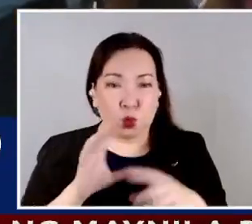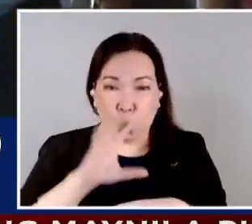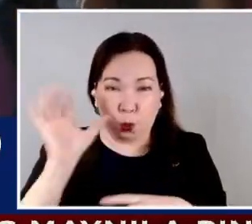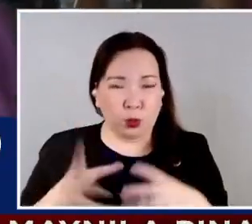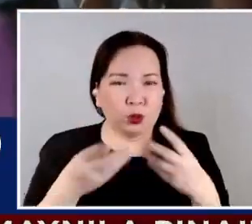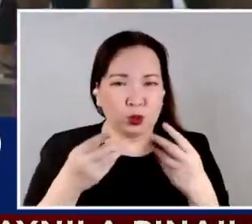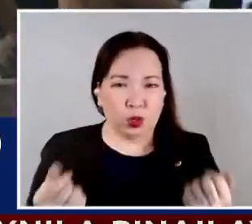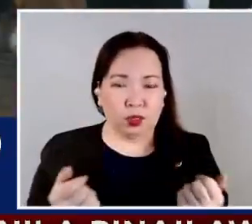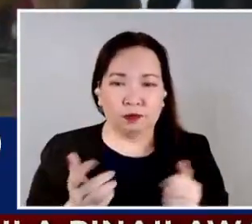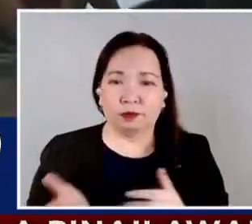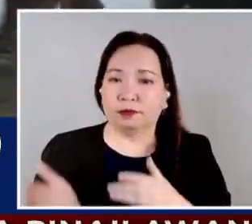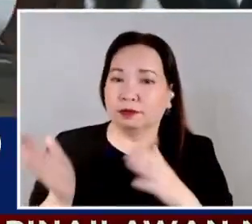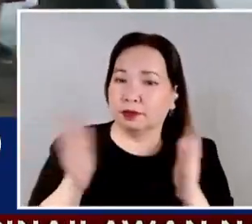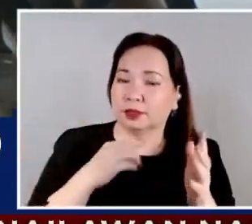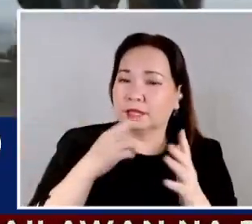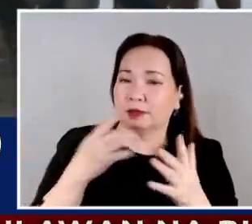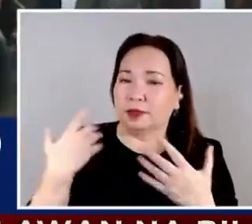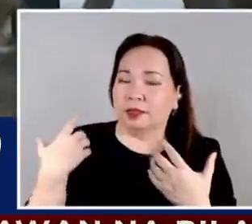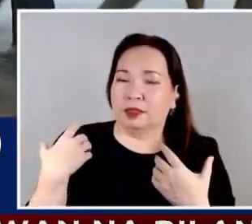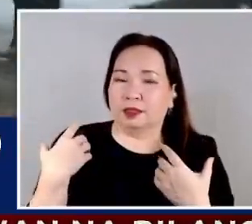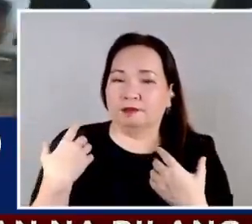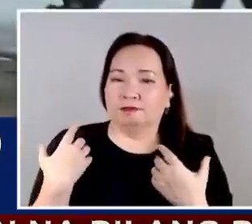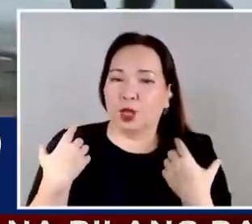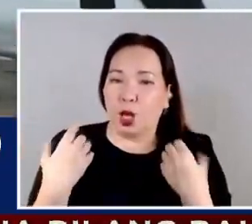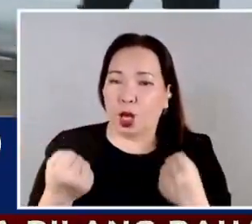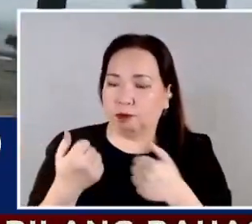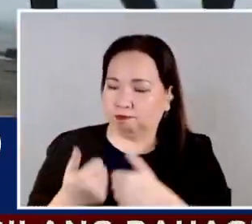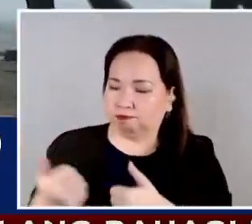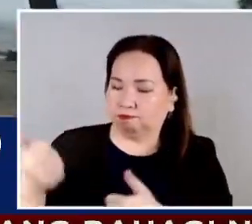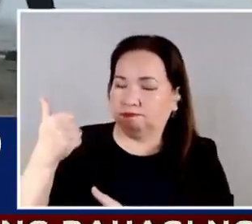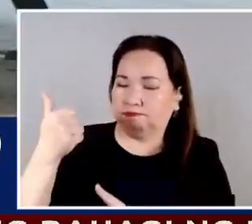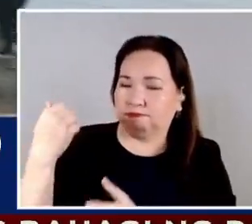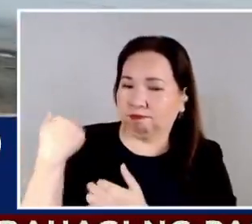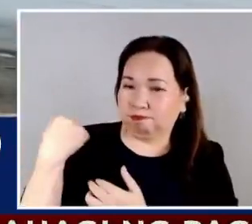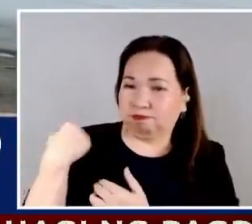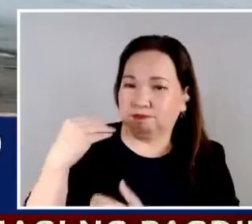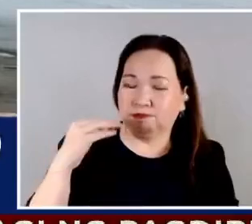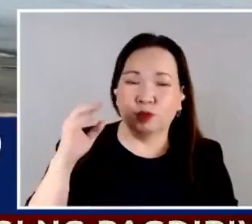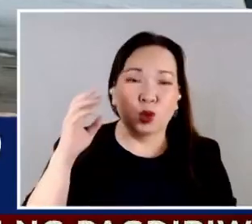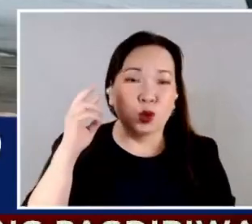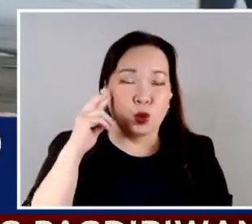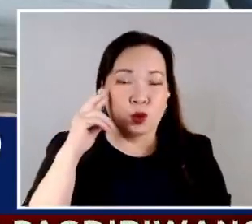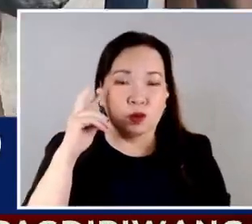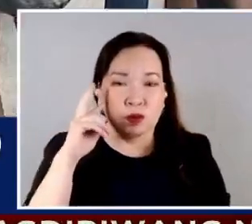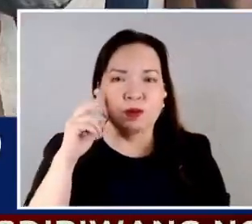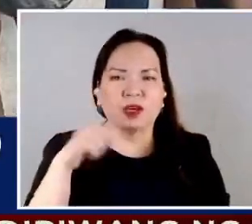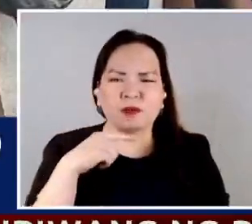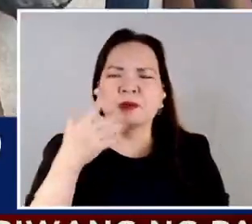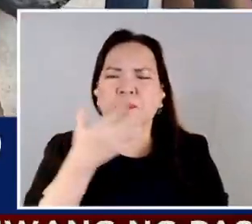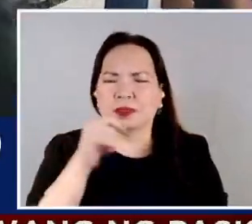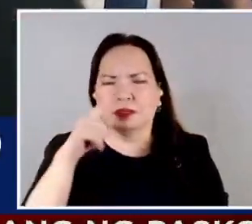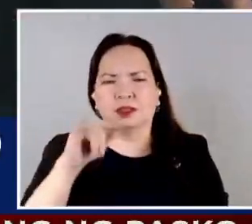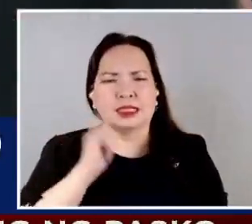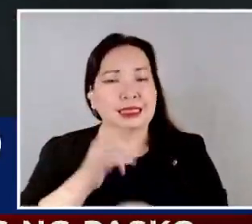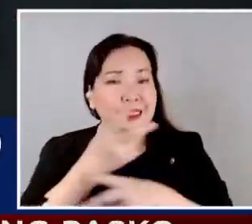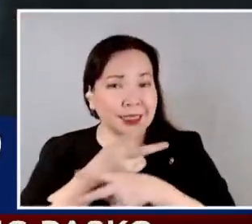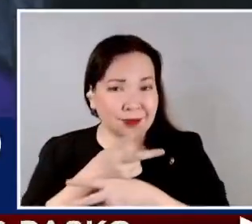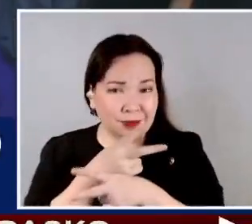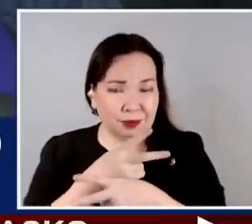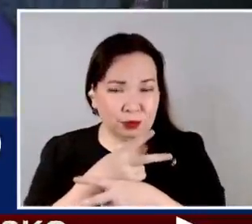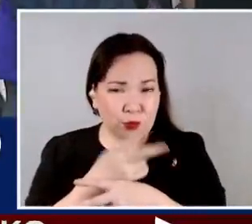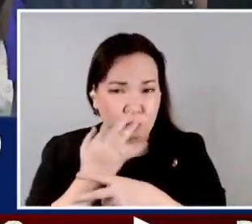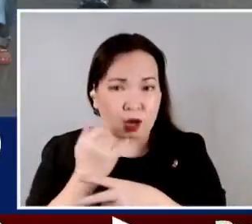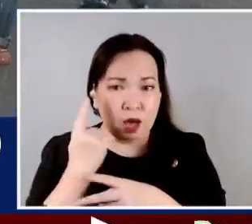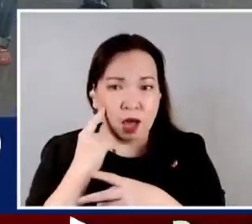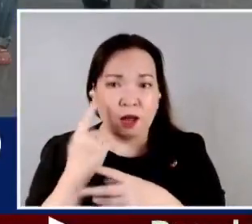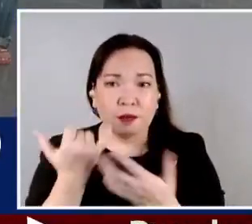Health Officer in Charge Maria Rosario Vergere. Pero giit niya, mas mainam pa rin maging maingat lalo't nakikitang mas mababa